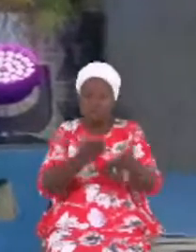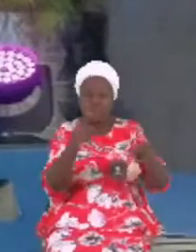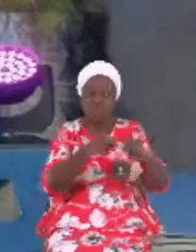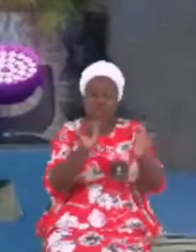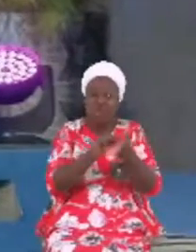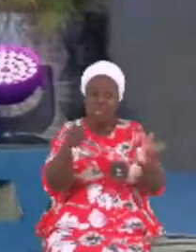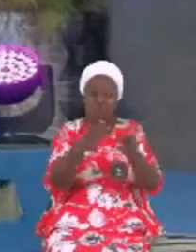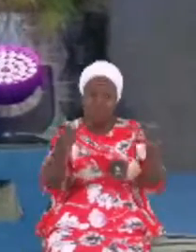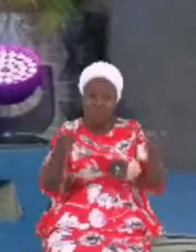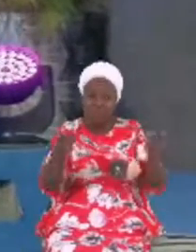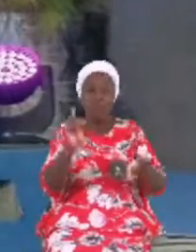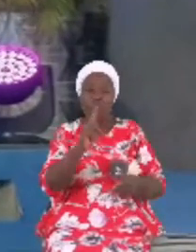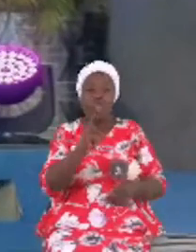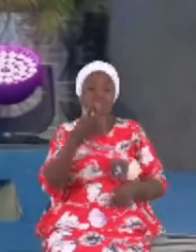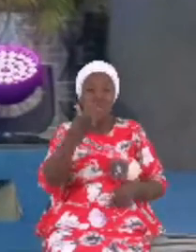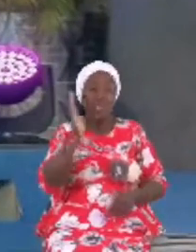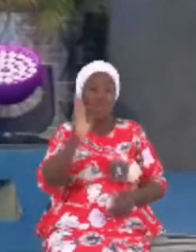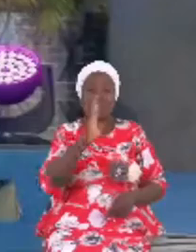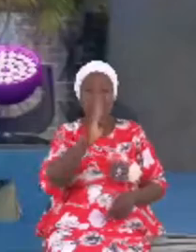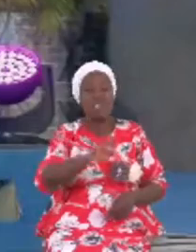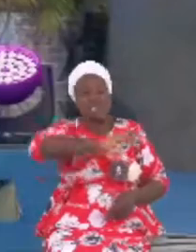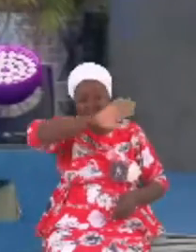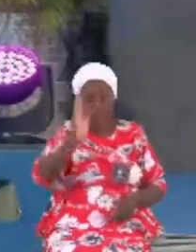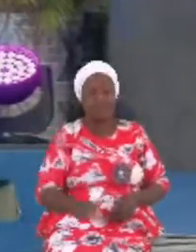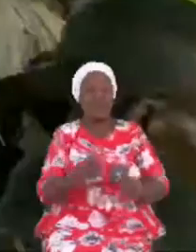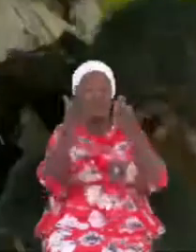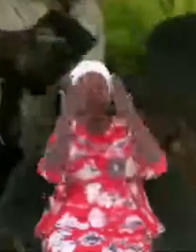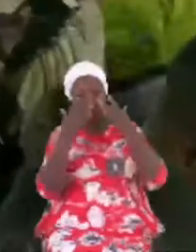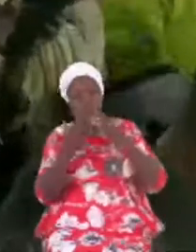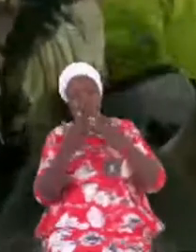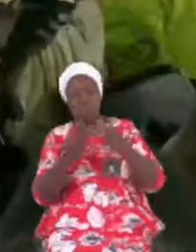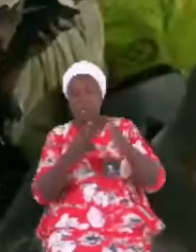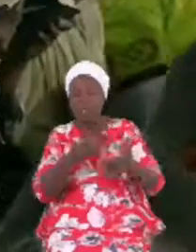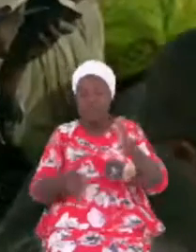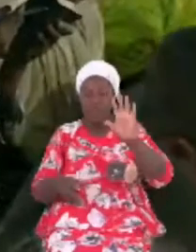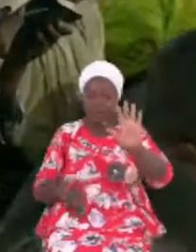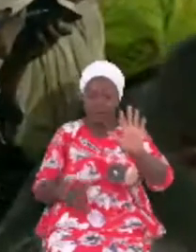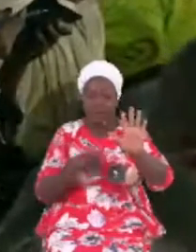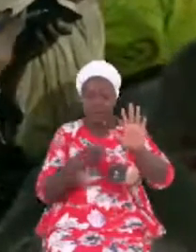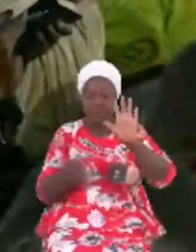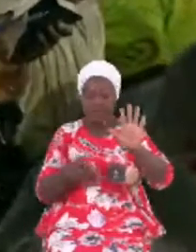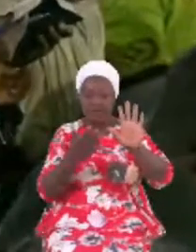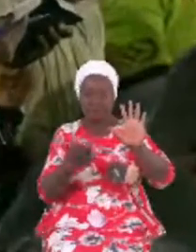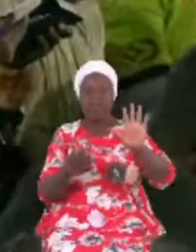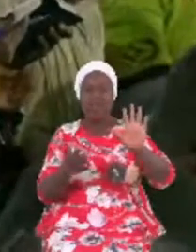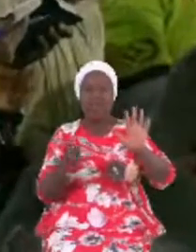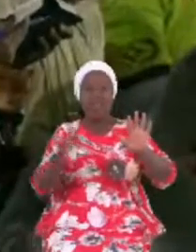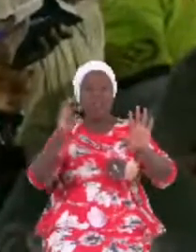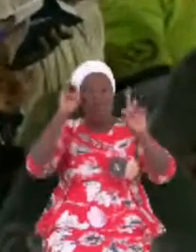lieu où il n'y aura plus de tristesse. Verset 5. Verset 5.